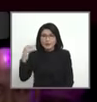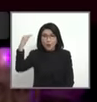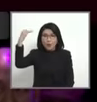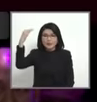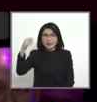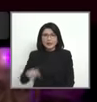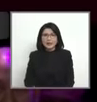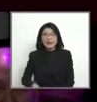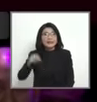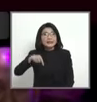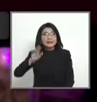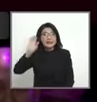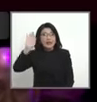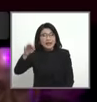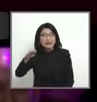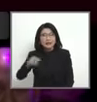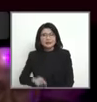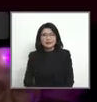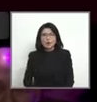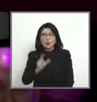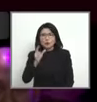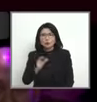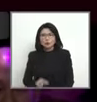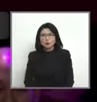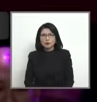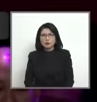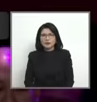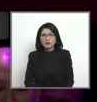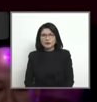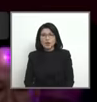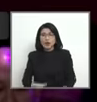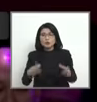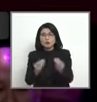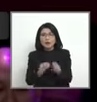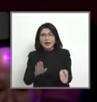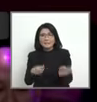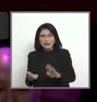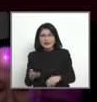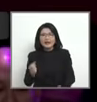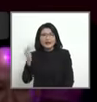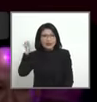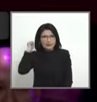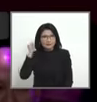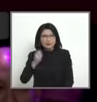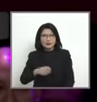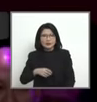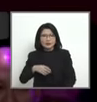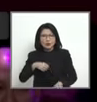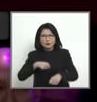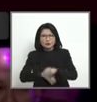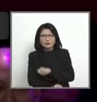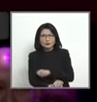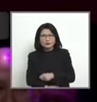satu-satunya capres yang menyatakan permohonan maaf kepada semua pihak dan satu-satunya juga